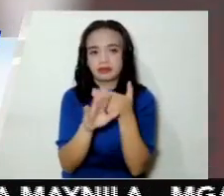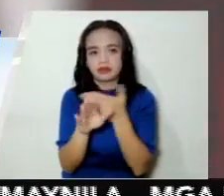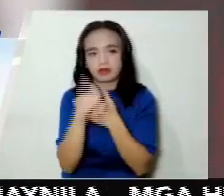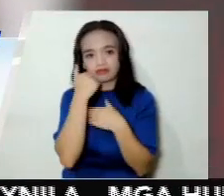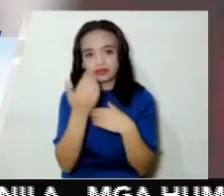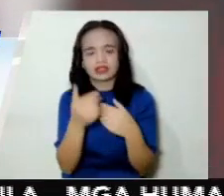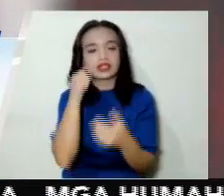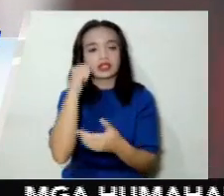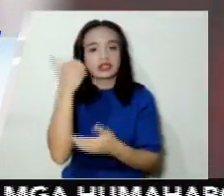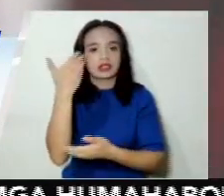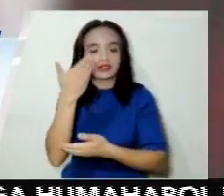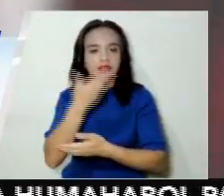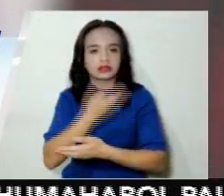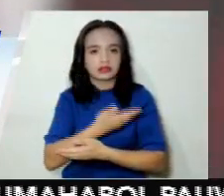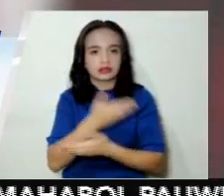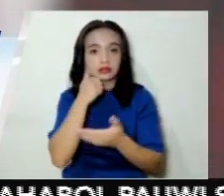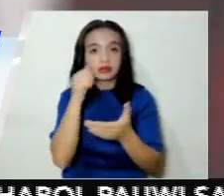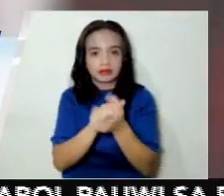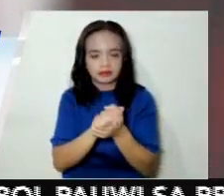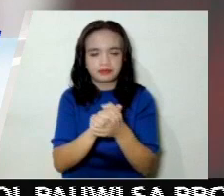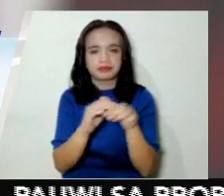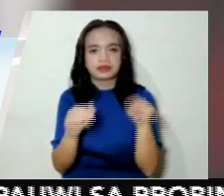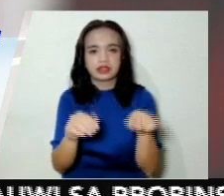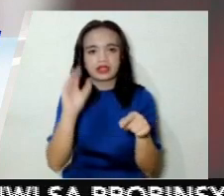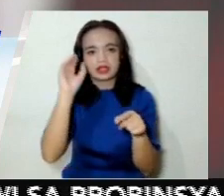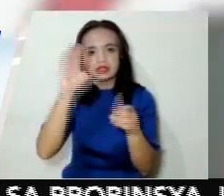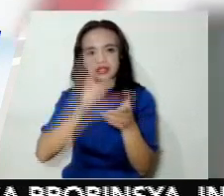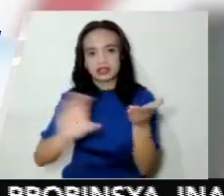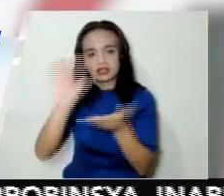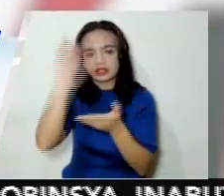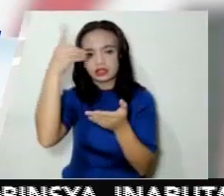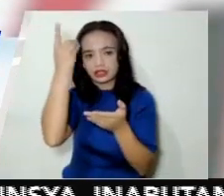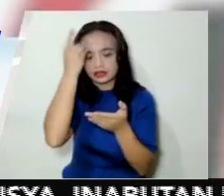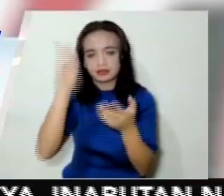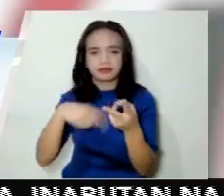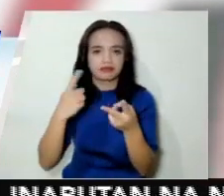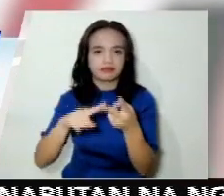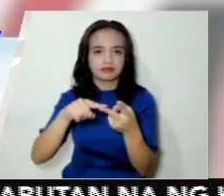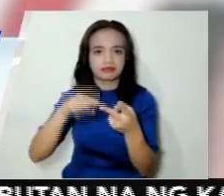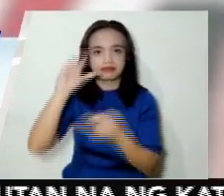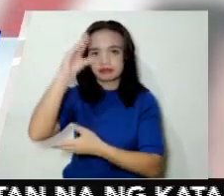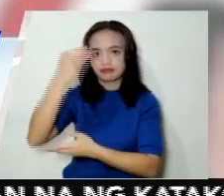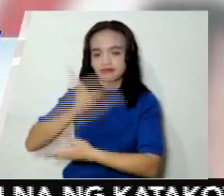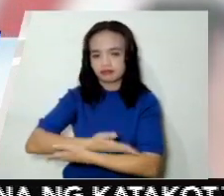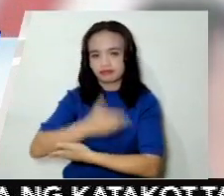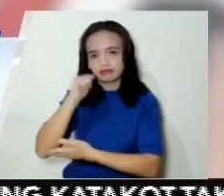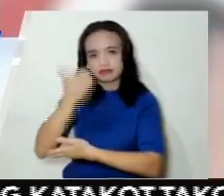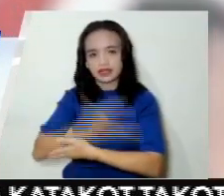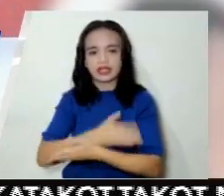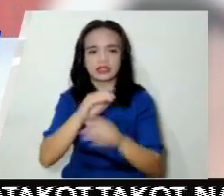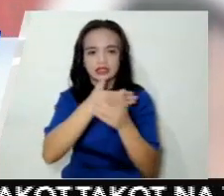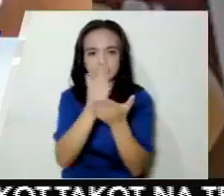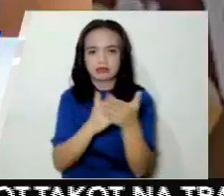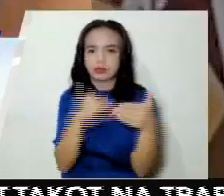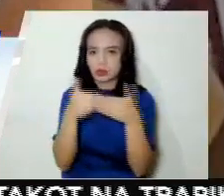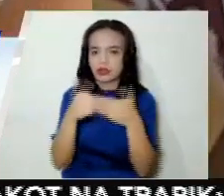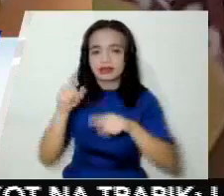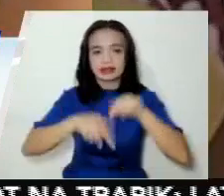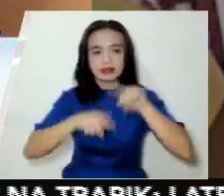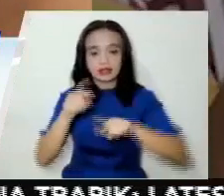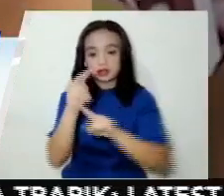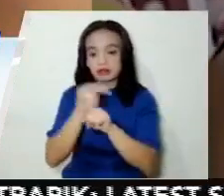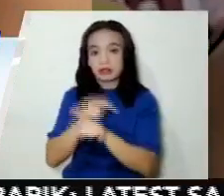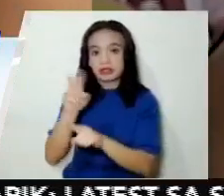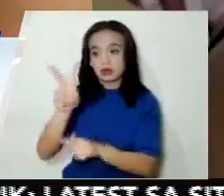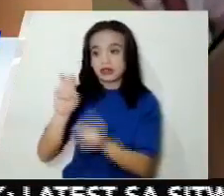of Law Dean Attorney Darlene Berberabe, anak nilang si Jamie at ilang malalapit na kaibigan. November 2014 na mag-collapse